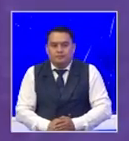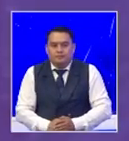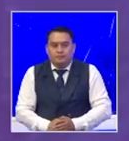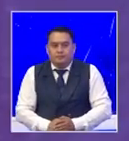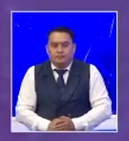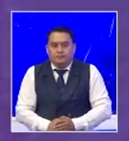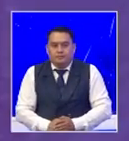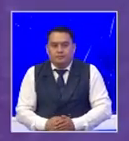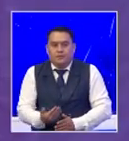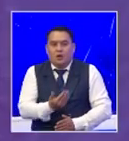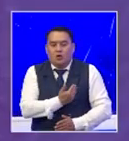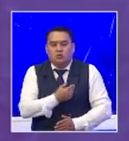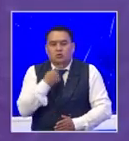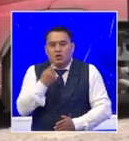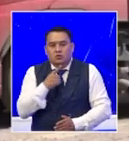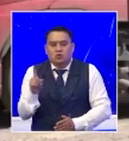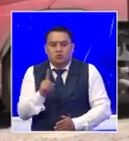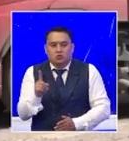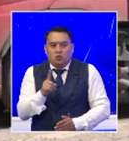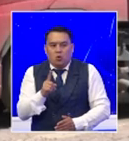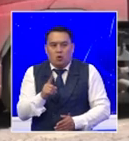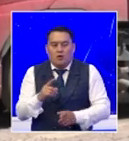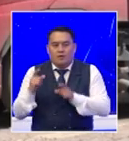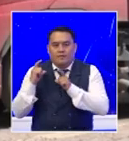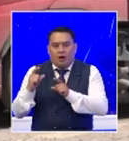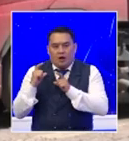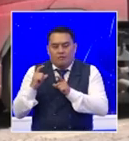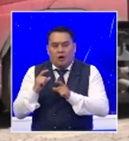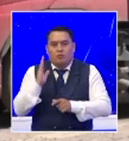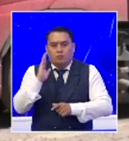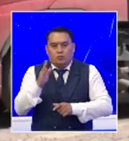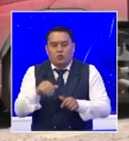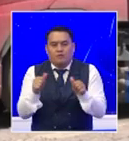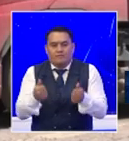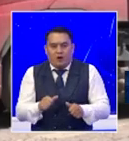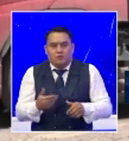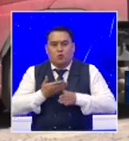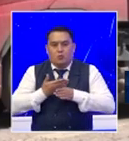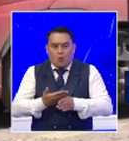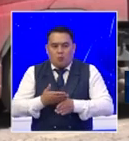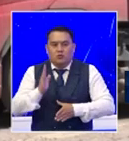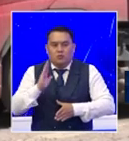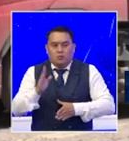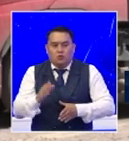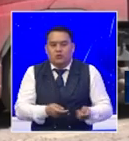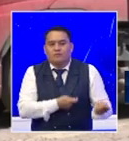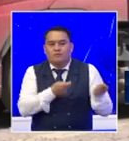Хочется отметить, что это не последний караван. Мы и дальше будем формировать такую помощь.